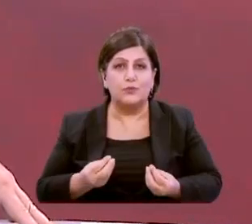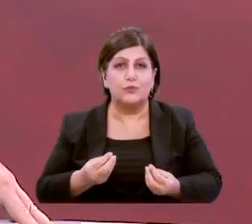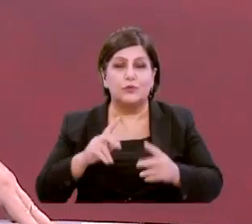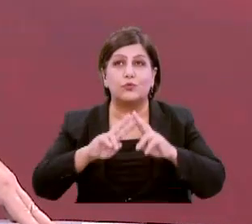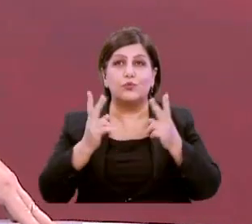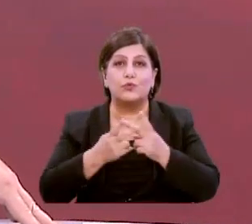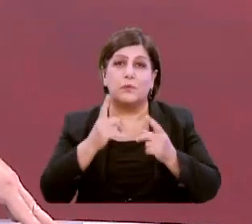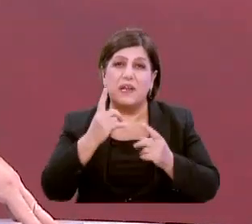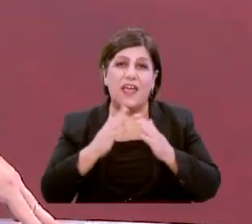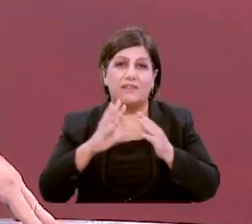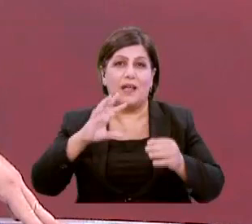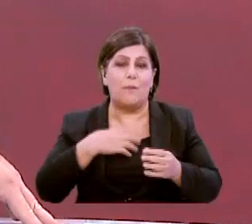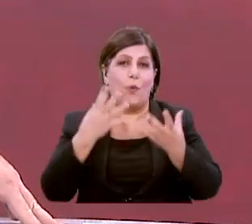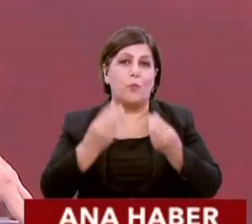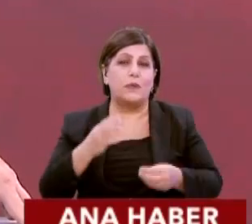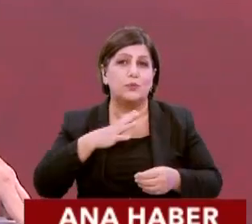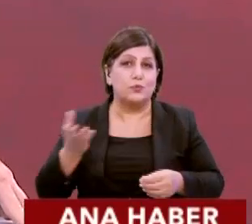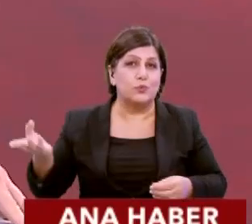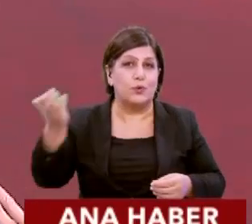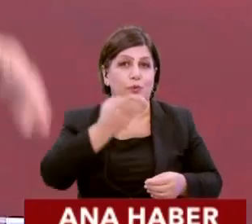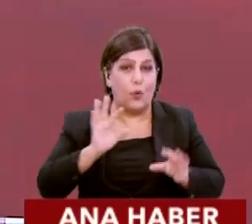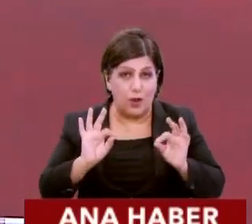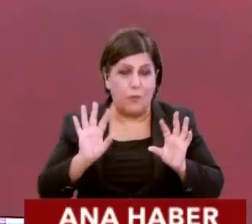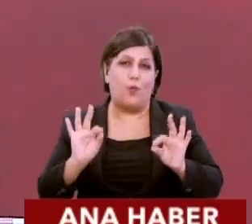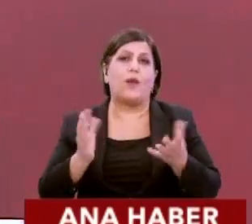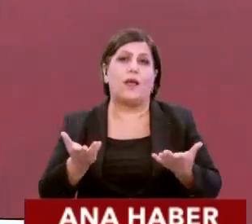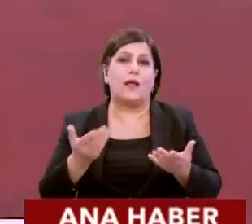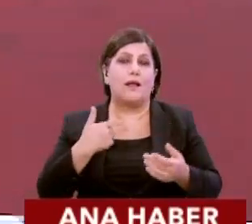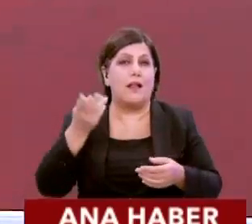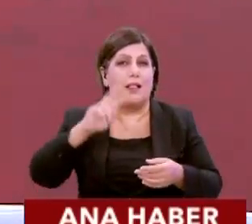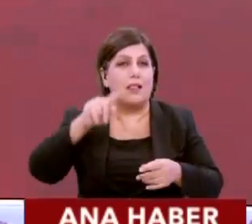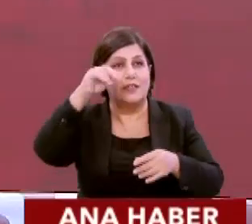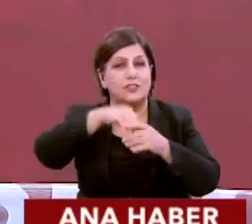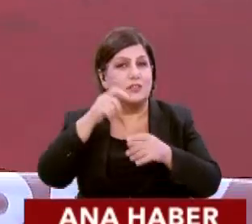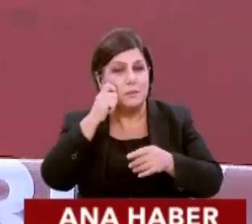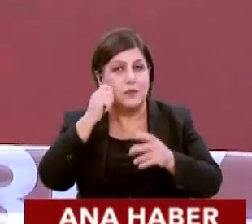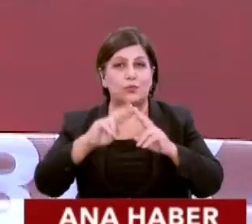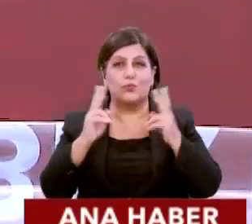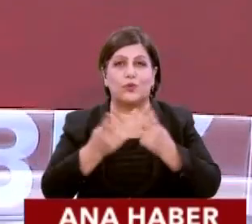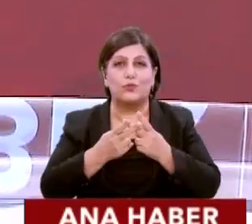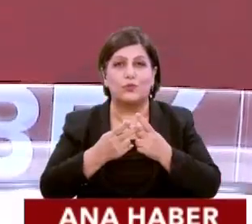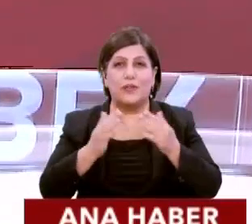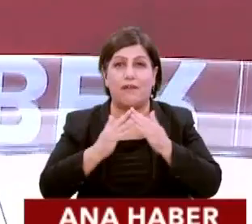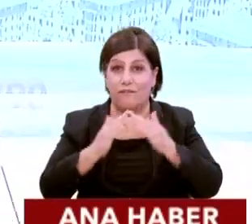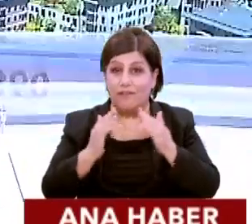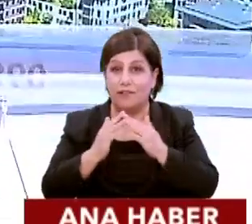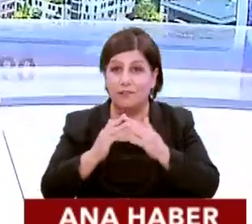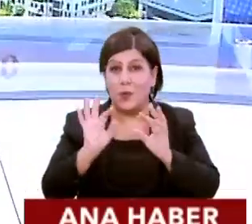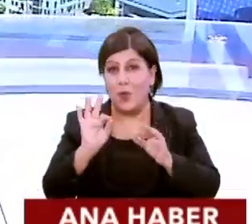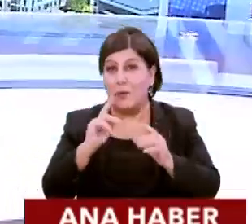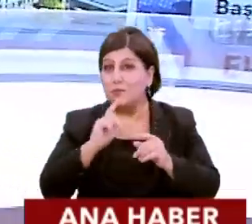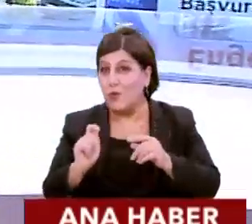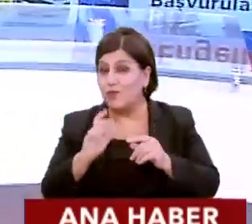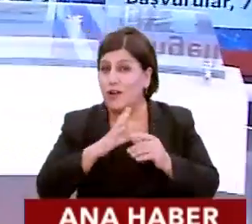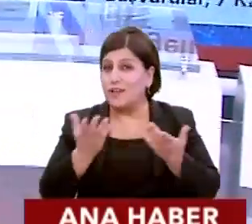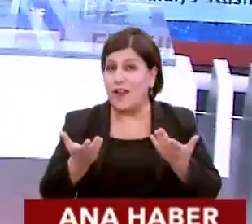ev sahibi olmak istiyor Öyle mi Öyle ahirette iman dünyada mekan mı öyle bir söz vardı galiba